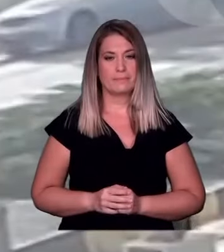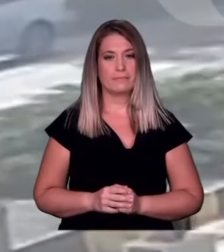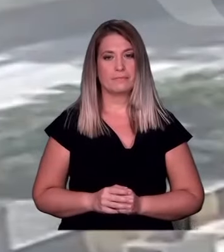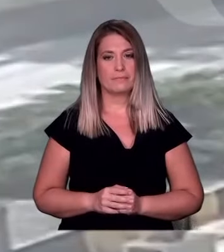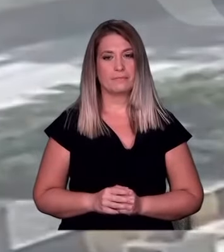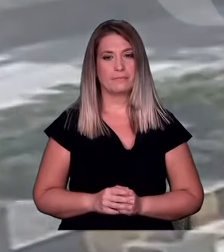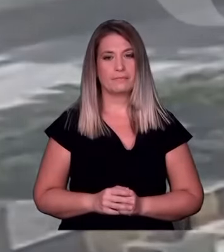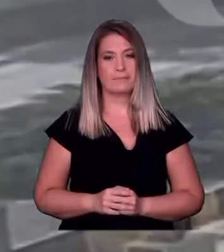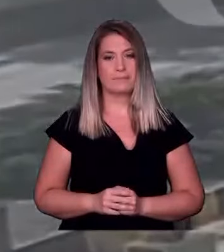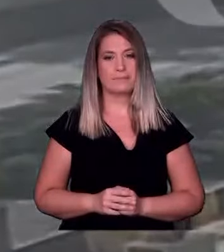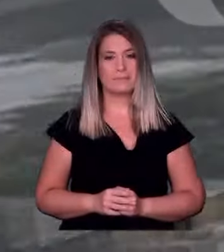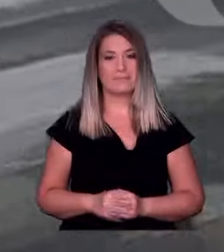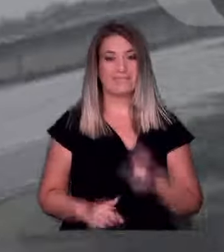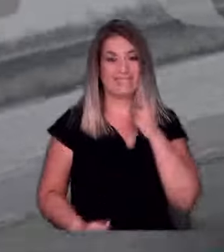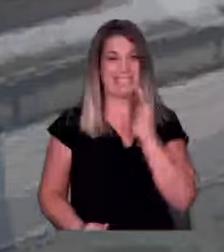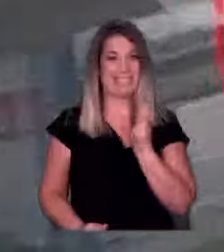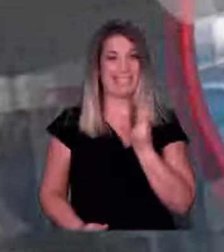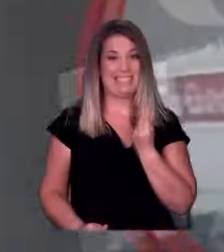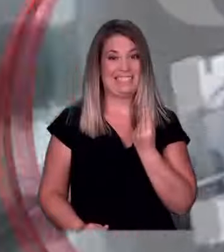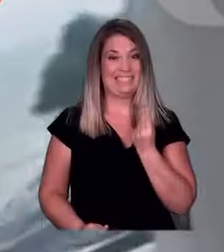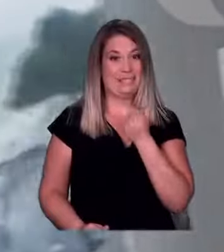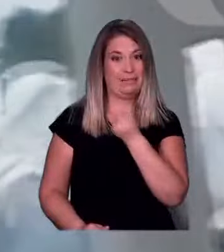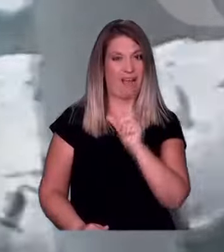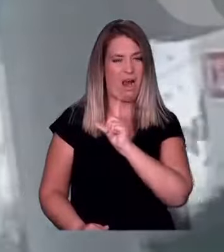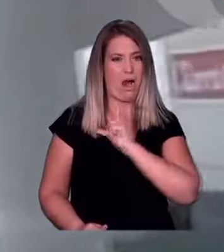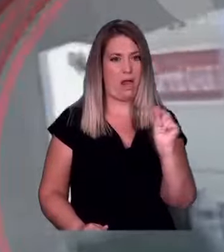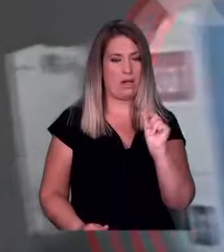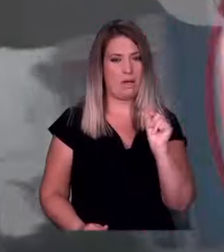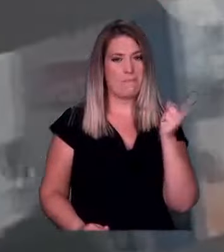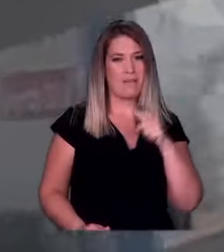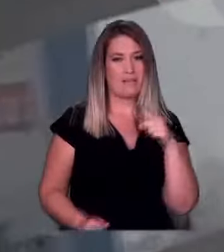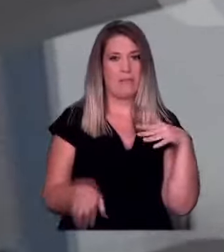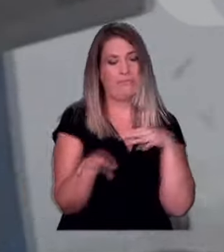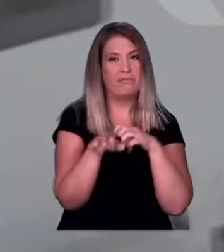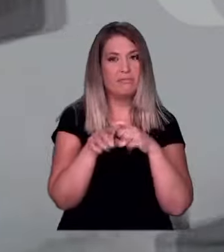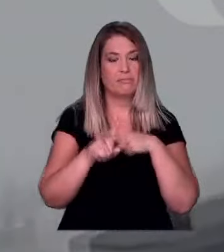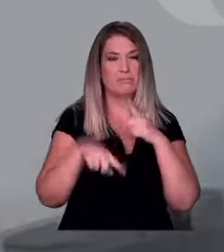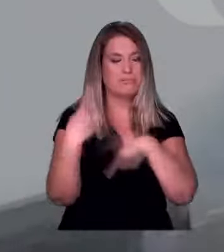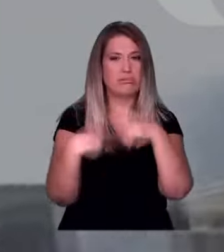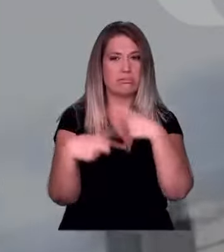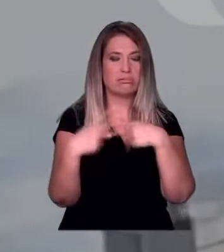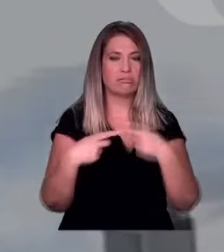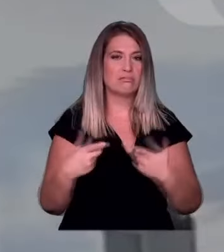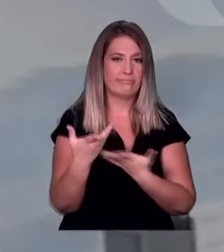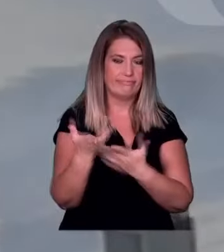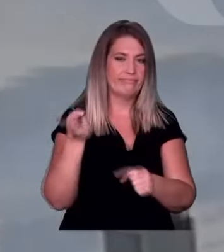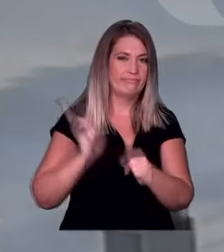Και λίγα μόνο μέτρα παρακάτω η σύγκρουση, με τραγικό απολογισμό μια νεκρή μητέρα δύο παιδιών και τρεις τραυματίες.